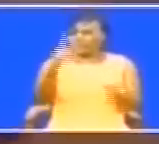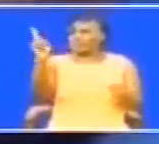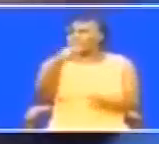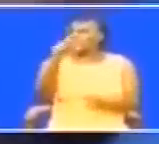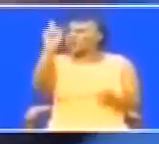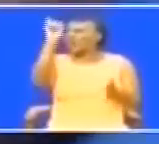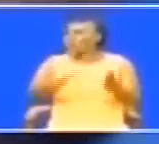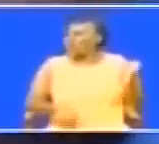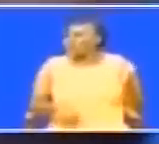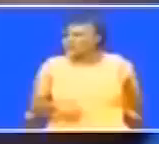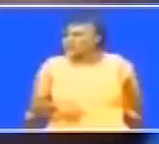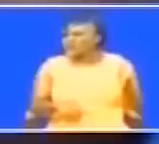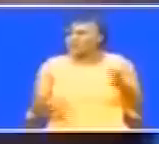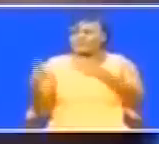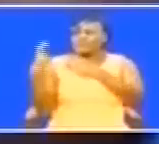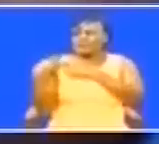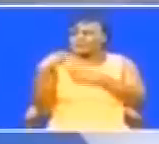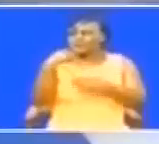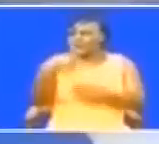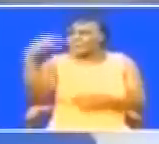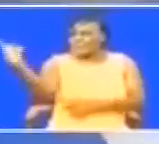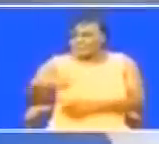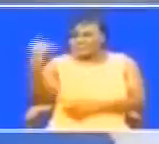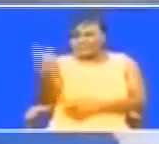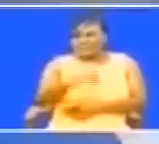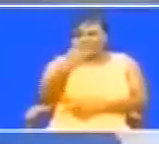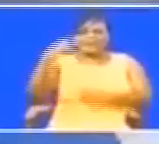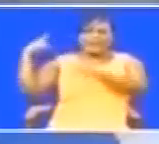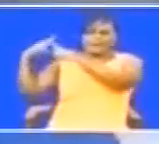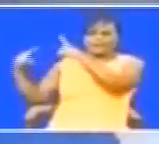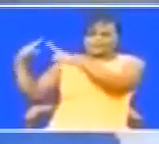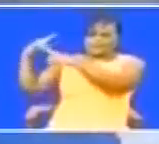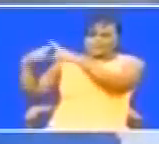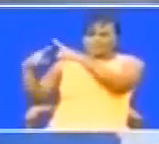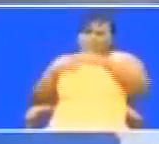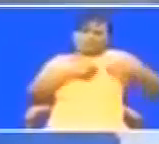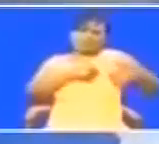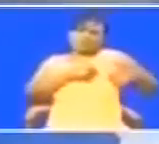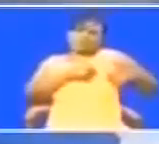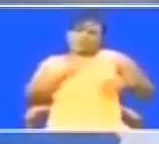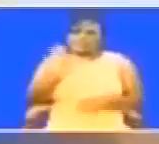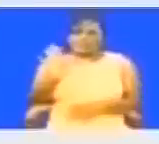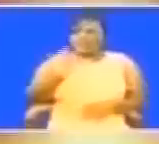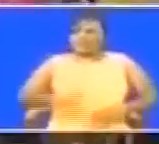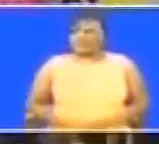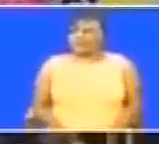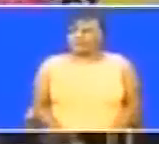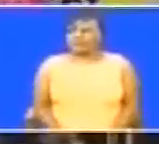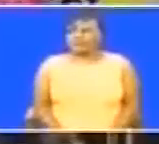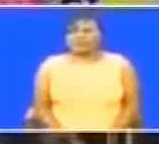lipi? Mhusika asimulia mateso na kipigo alichopitia mikononi mwa mpenziwe.